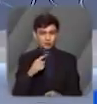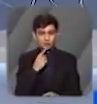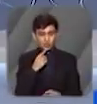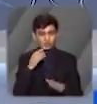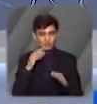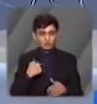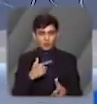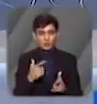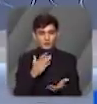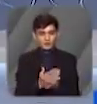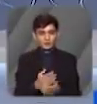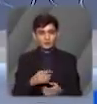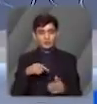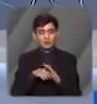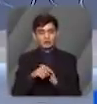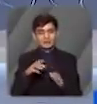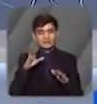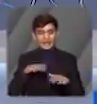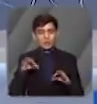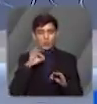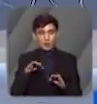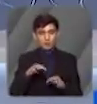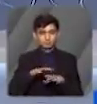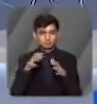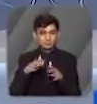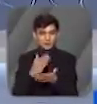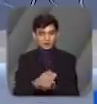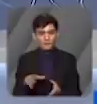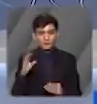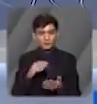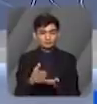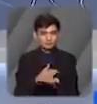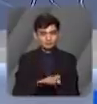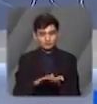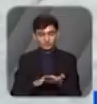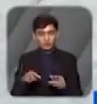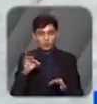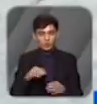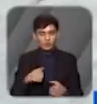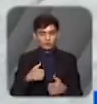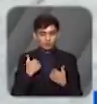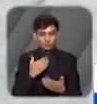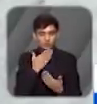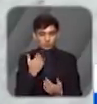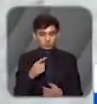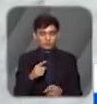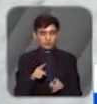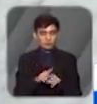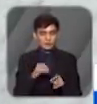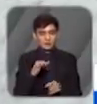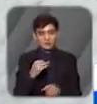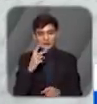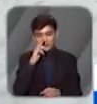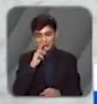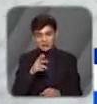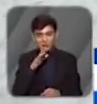да үйіліп тұрған омбы қарды ешкім тазалауға асықпайтын көрінеді. Үш жыл бұрын су тасқыннан зардап шегіп,